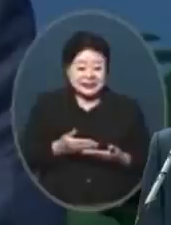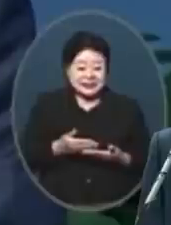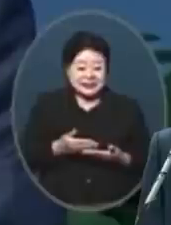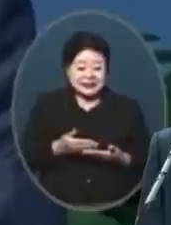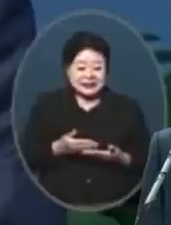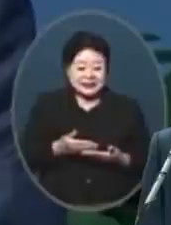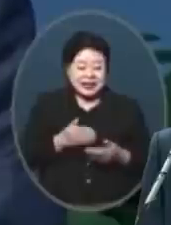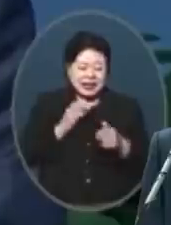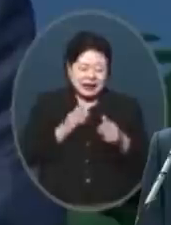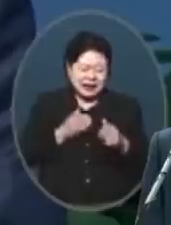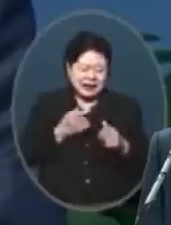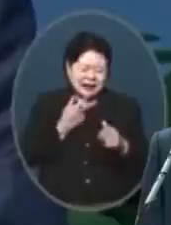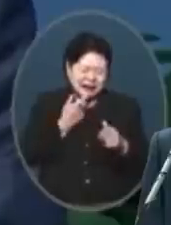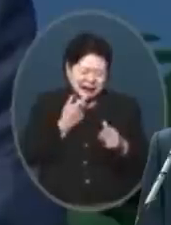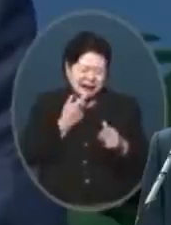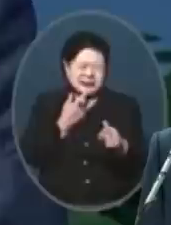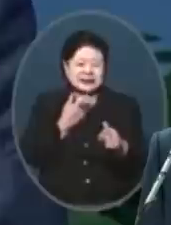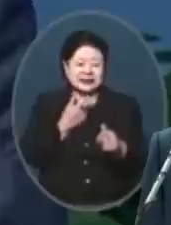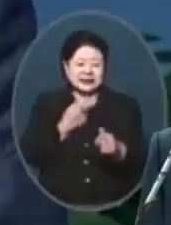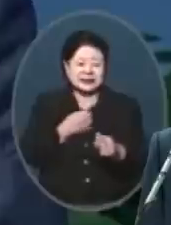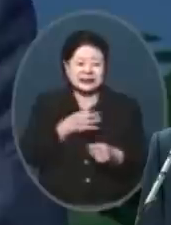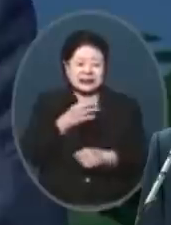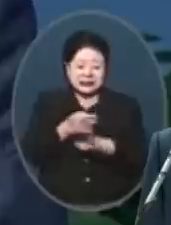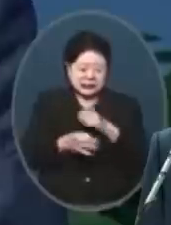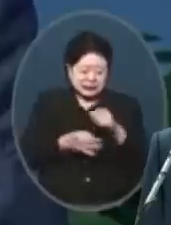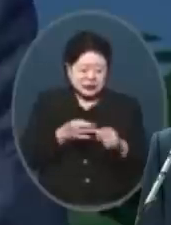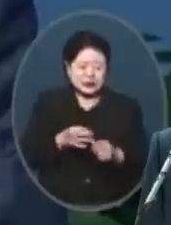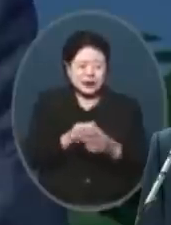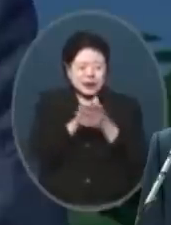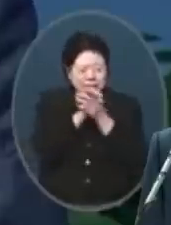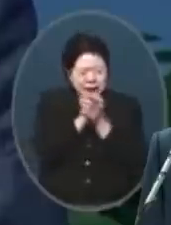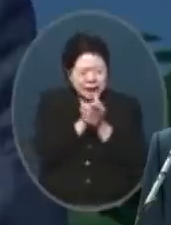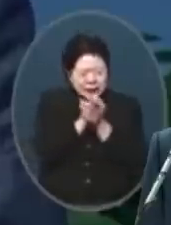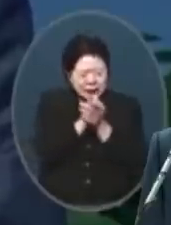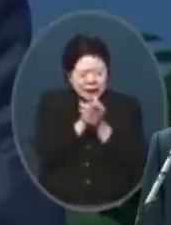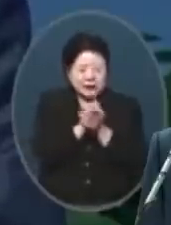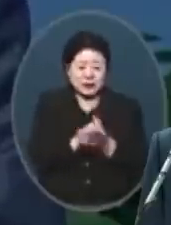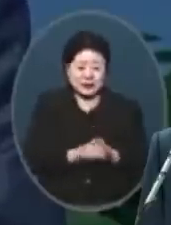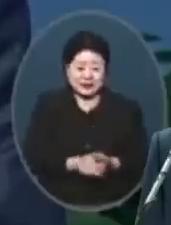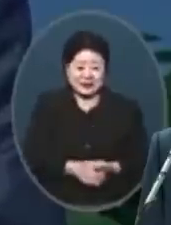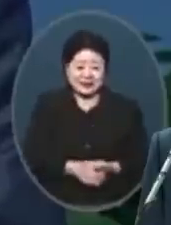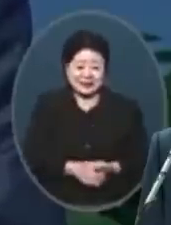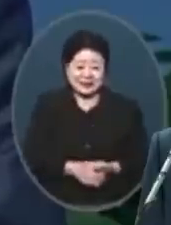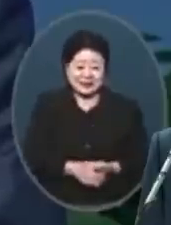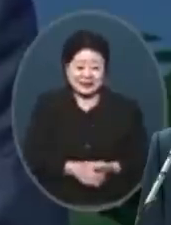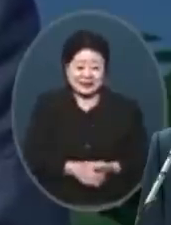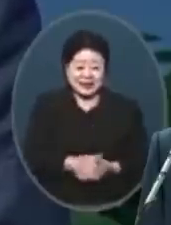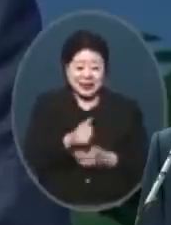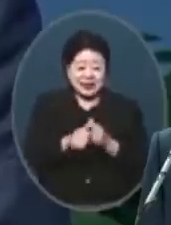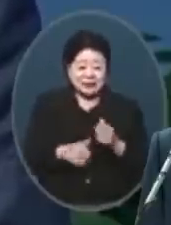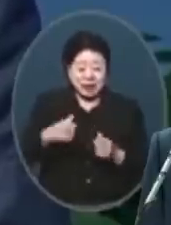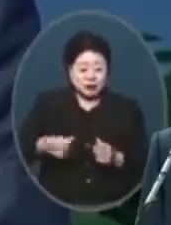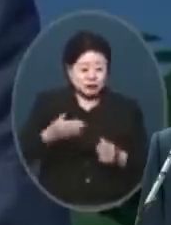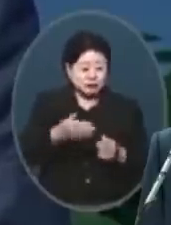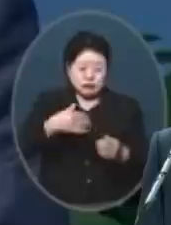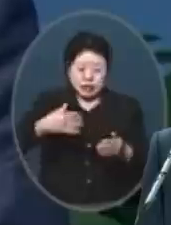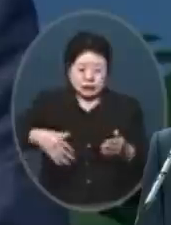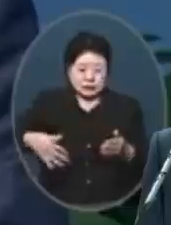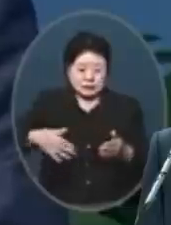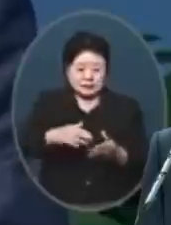그렇게 간절히 10년 동안 기도를 해도 하나님이 아들을 안